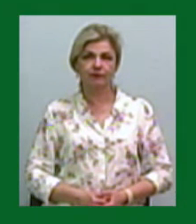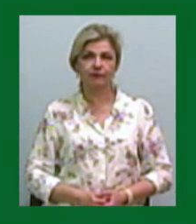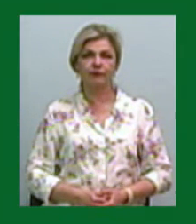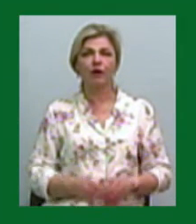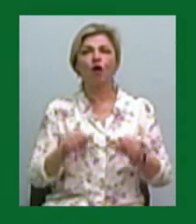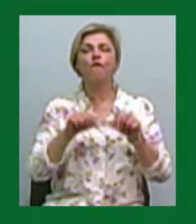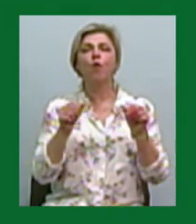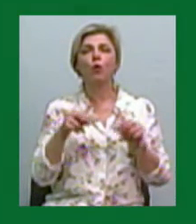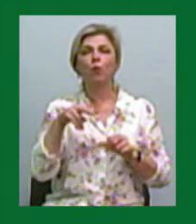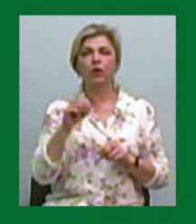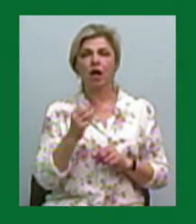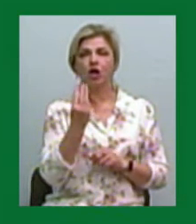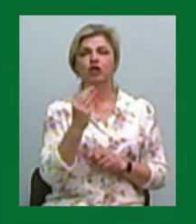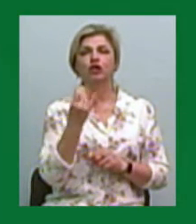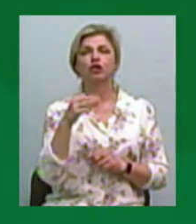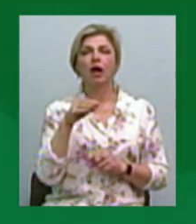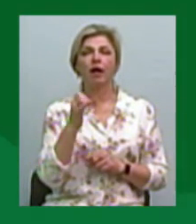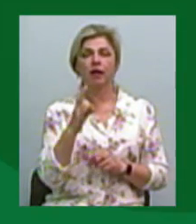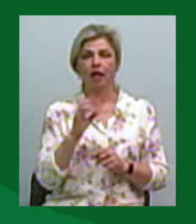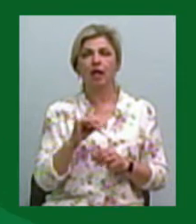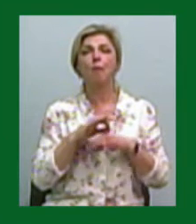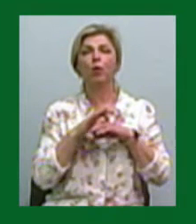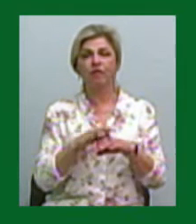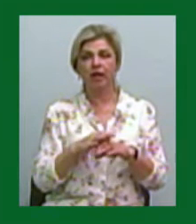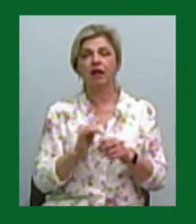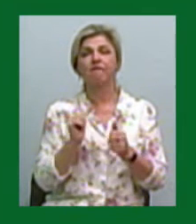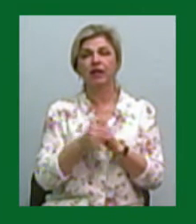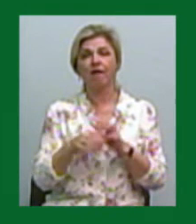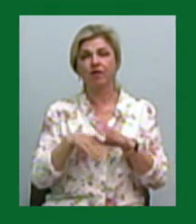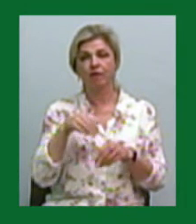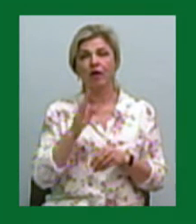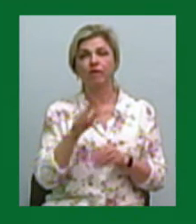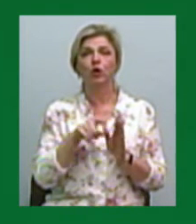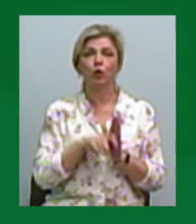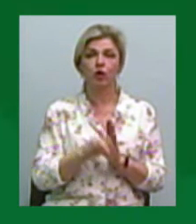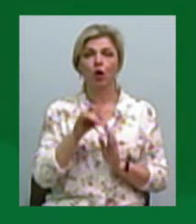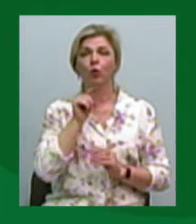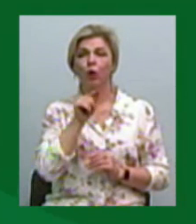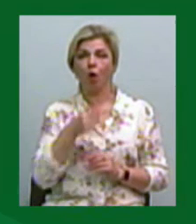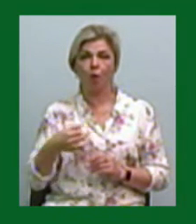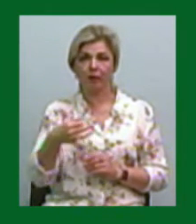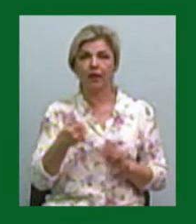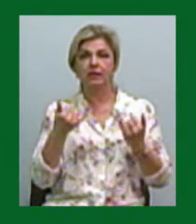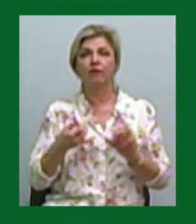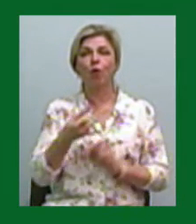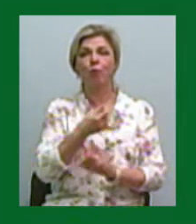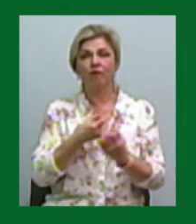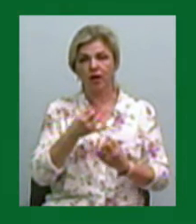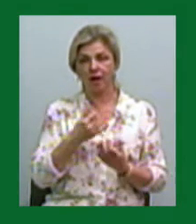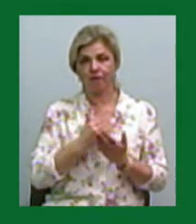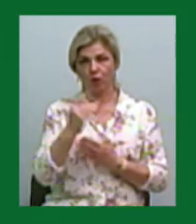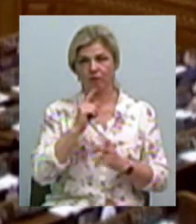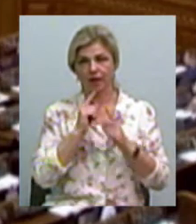Формулу Штайнамера та можливість проведення позачергових виборів у Донецькій і Луганській областях сьогодні обговорювали у Верховній